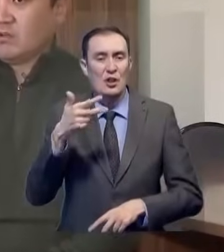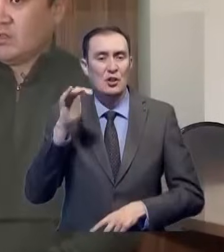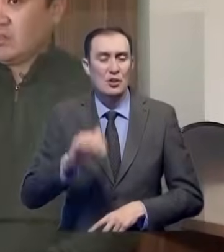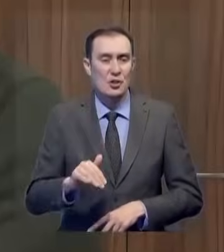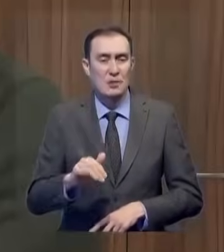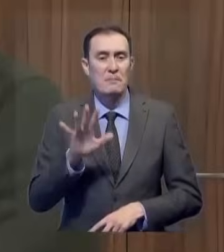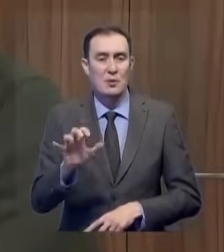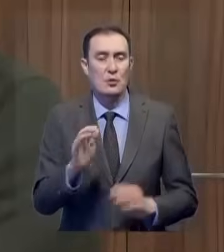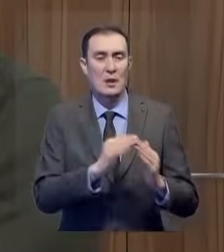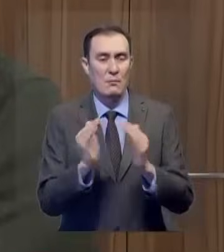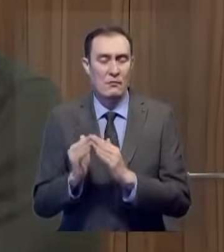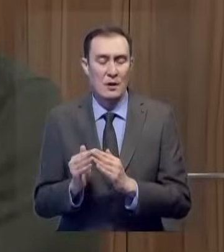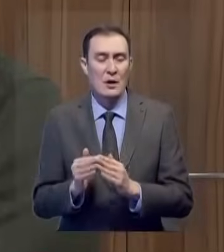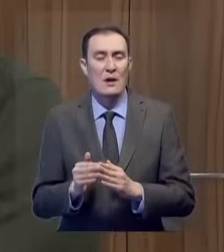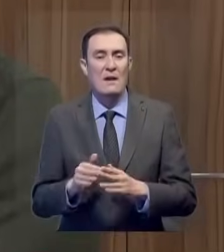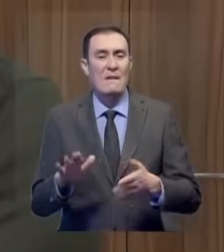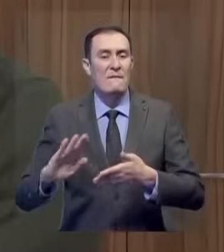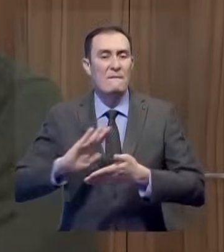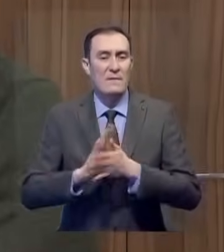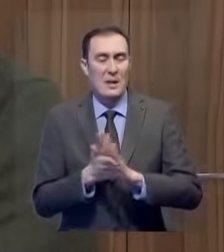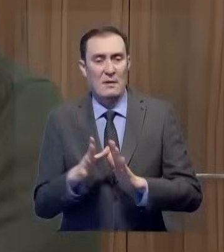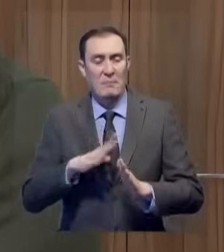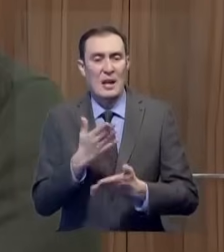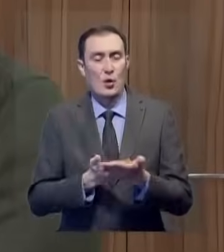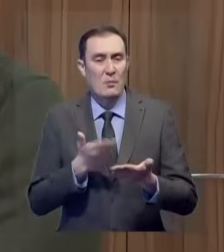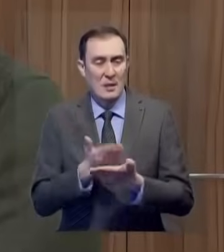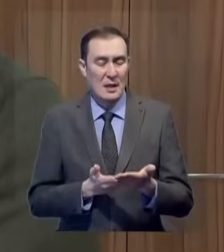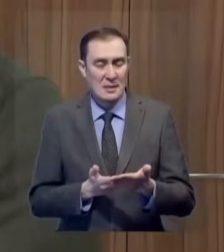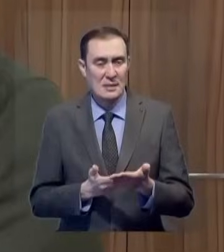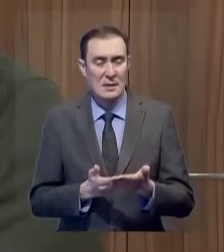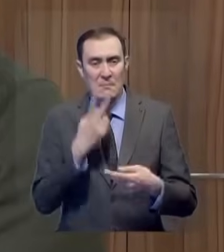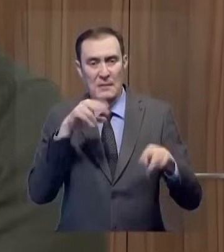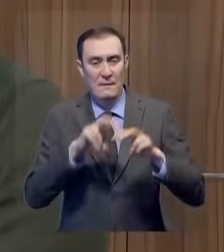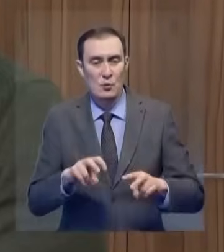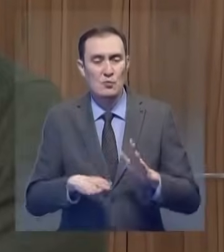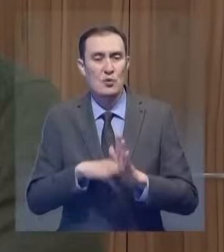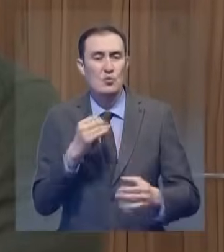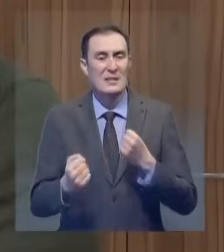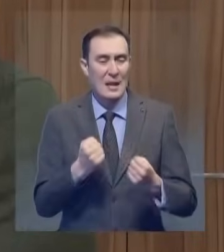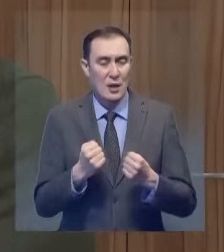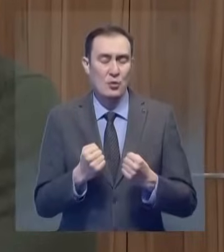объектов. В рамках этой паспортизации были даны рекомендации по усилению,